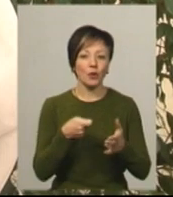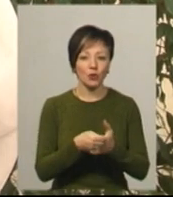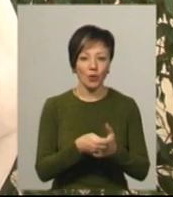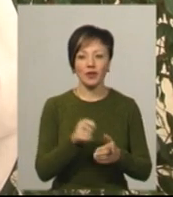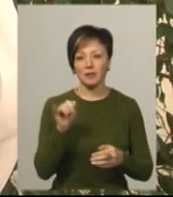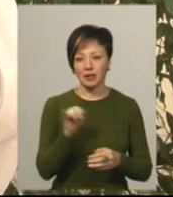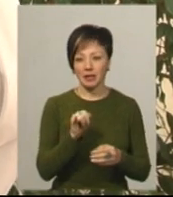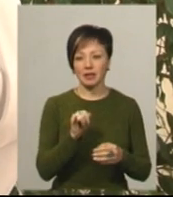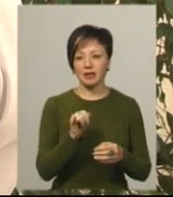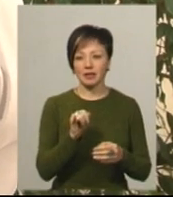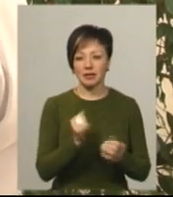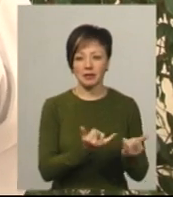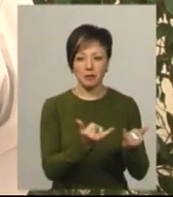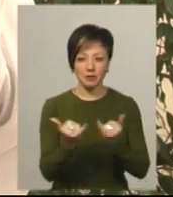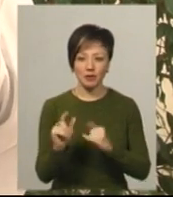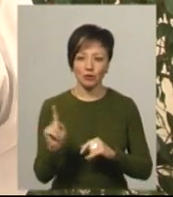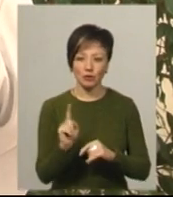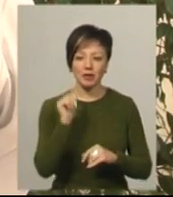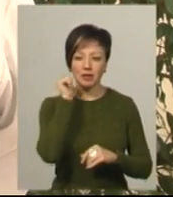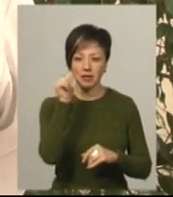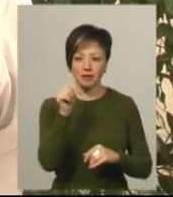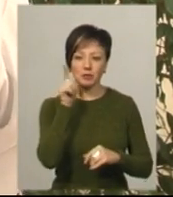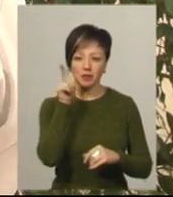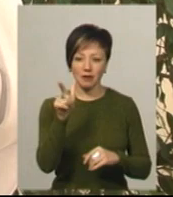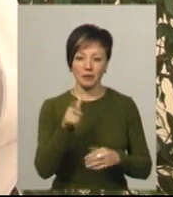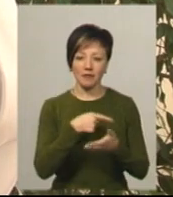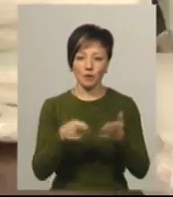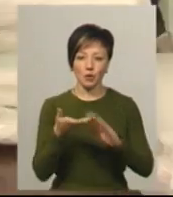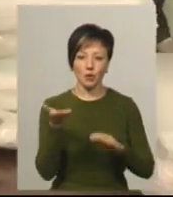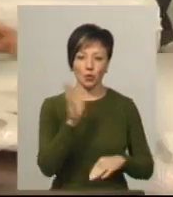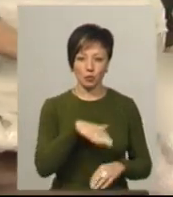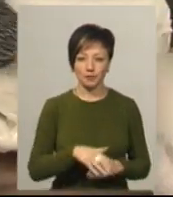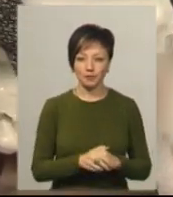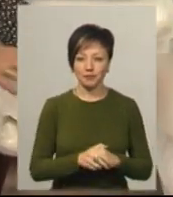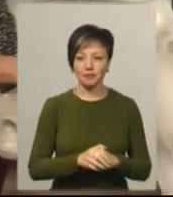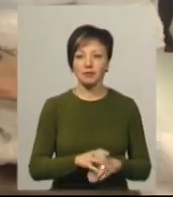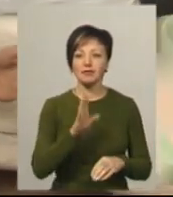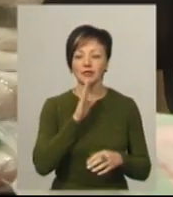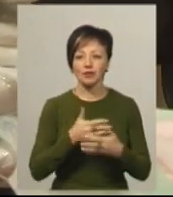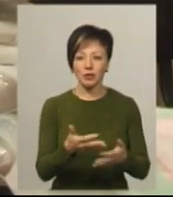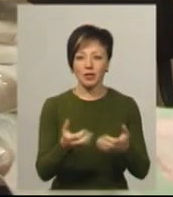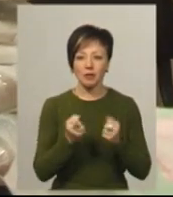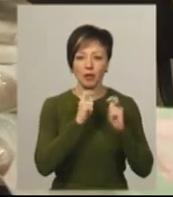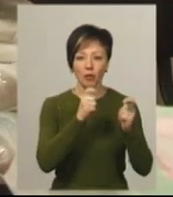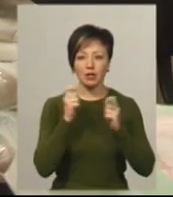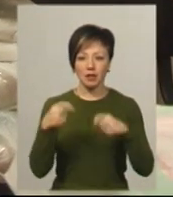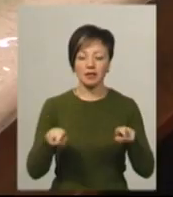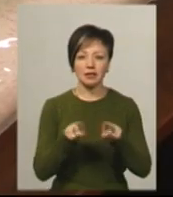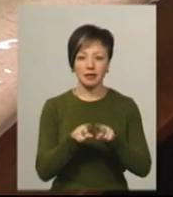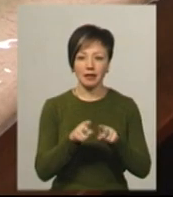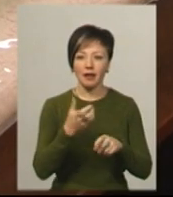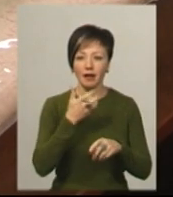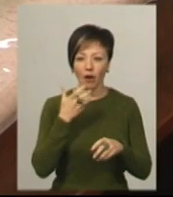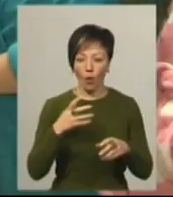і забезпеченням того, щоб вони на завтра, на післязавтра вже виписувалися додому. Породілі отримали від міської влади подарунки – теплі ковдрочки